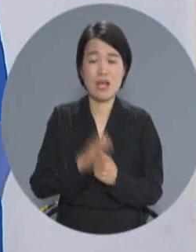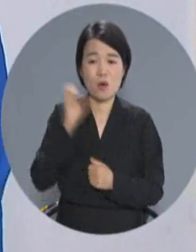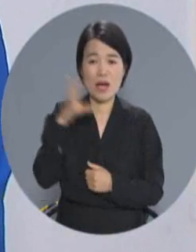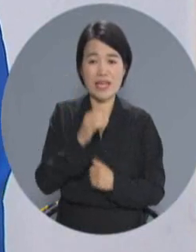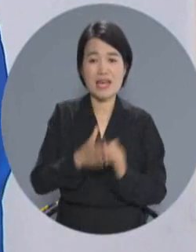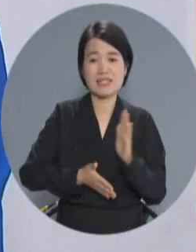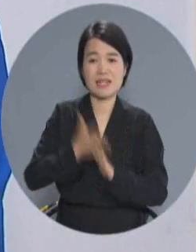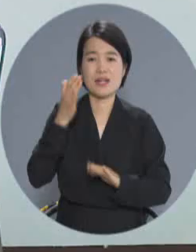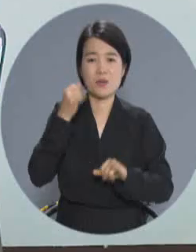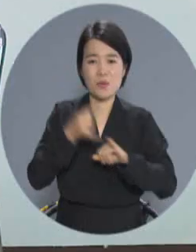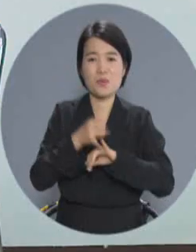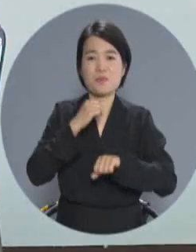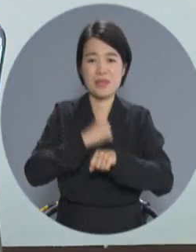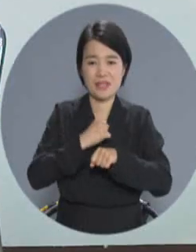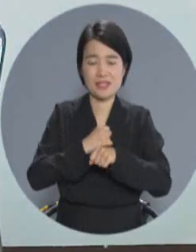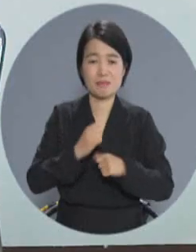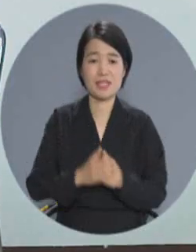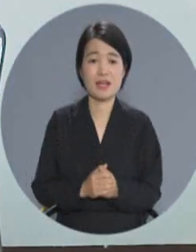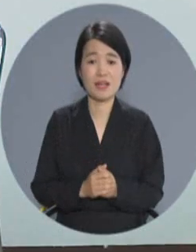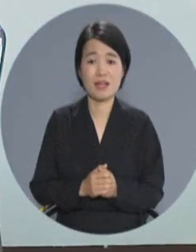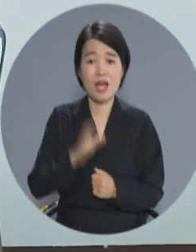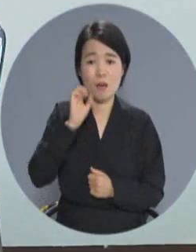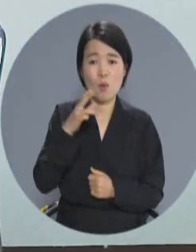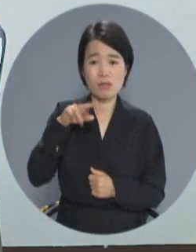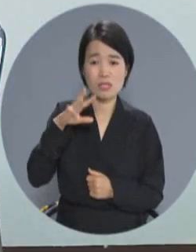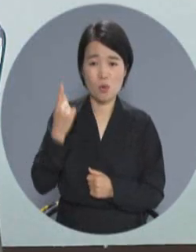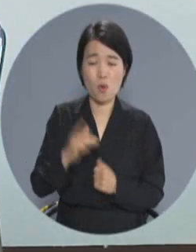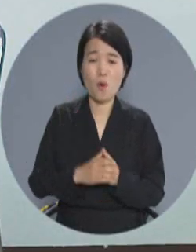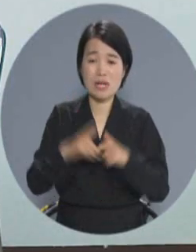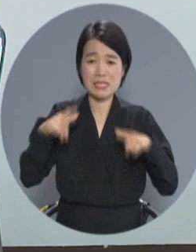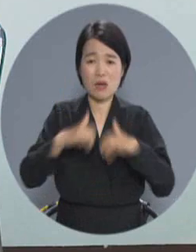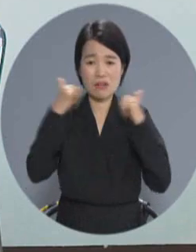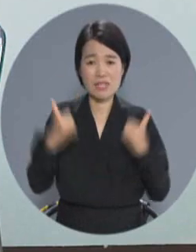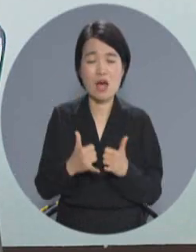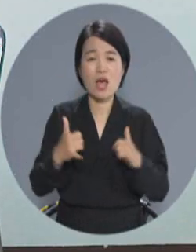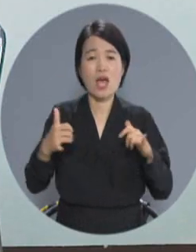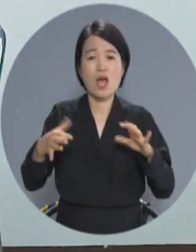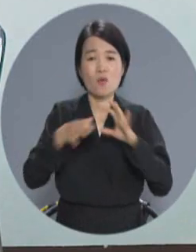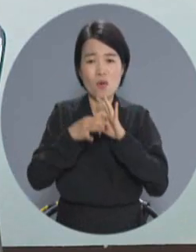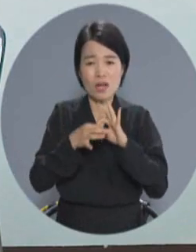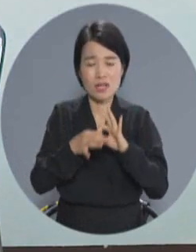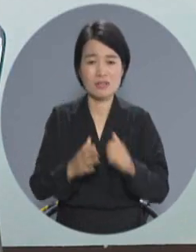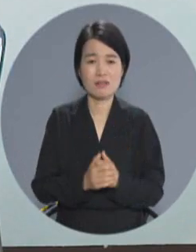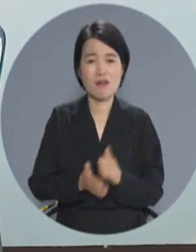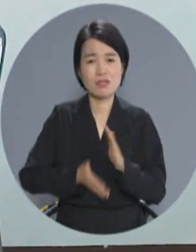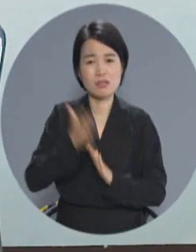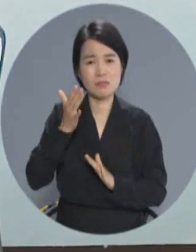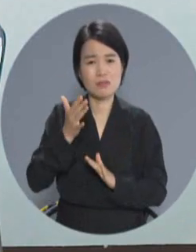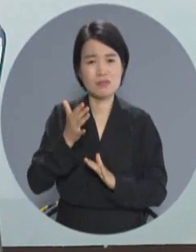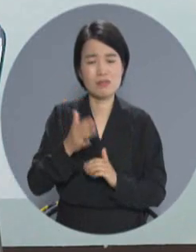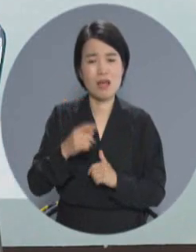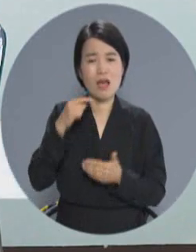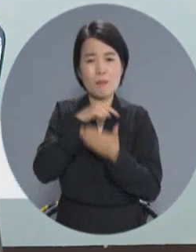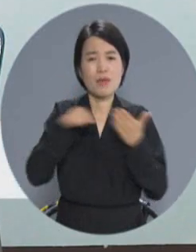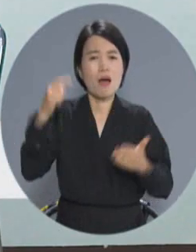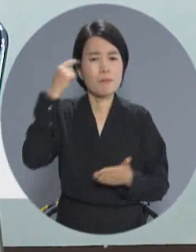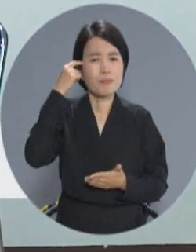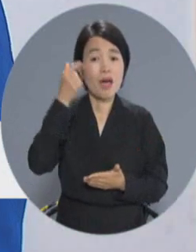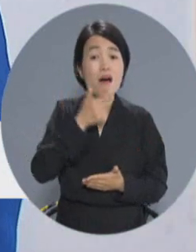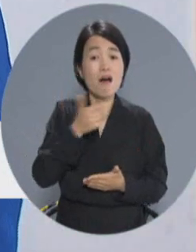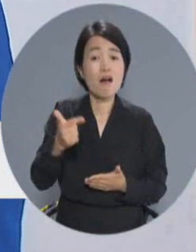꼭 만들어 내겠습니다 4 토 스코어와 지역 사회의 관계 설정 면에서 시민들이 피해의식이 좀 있어요